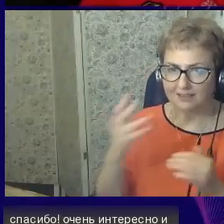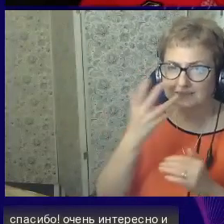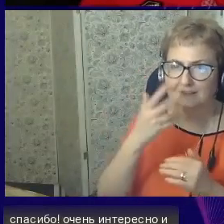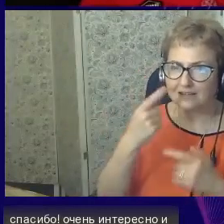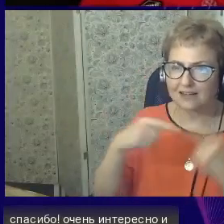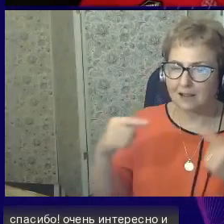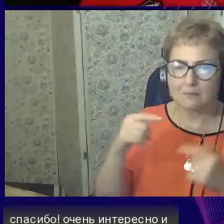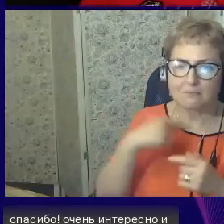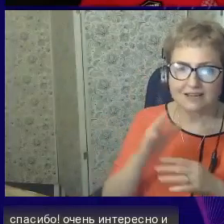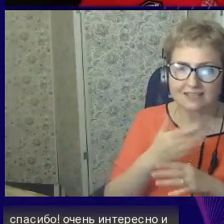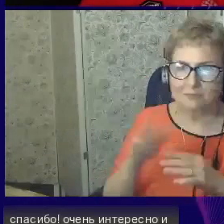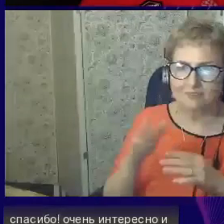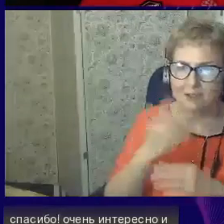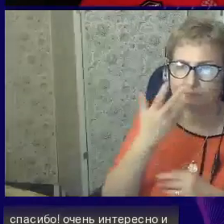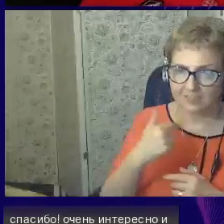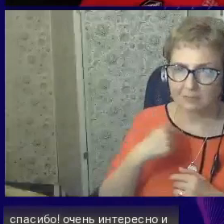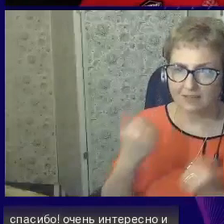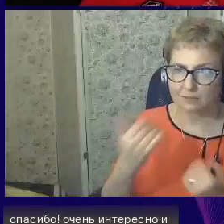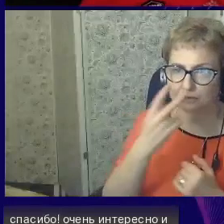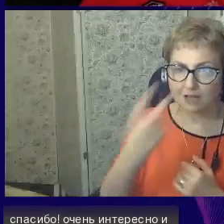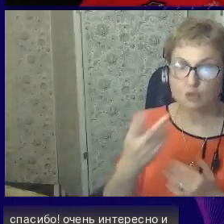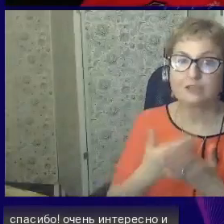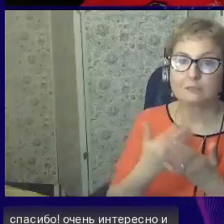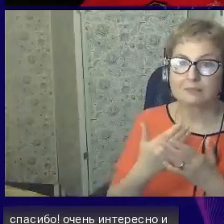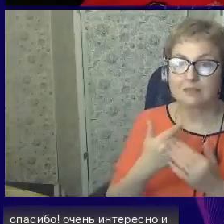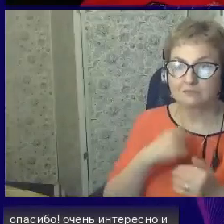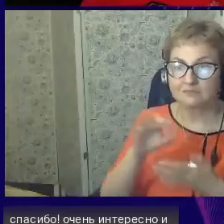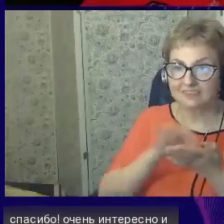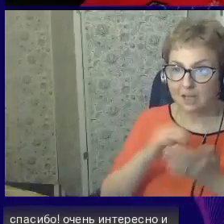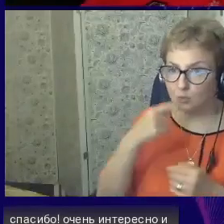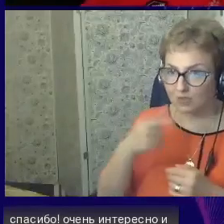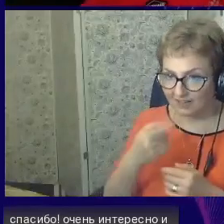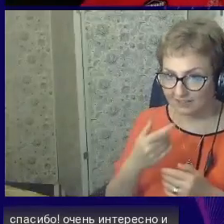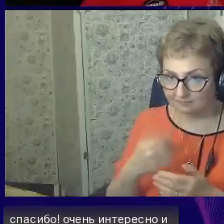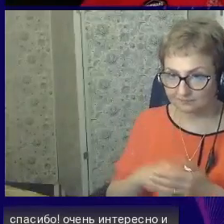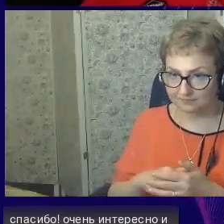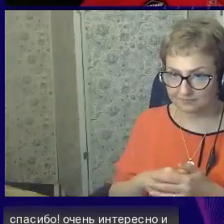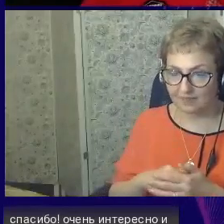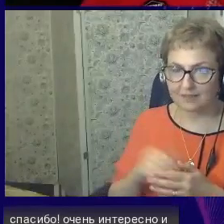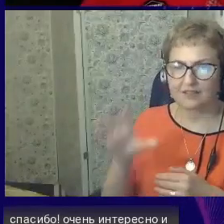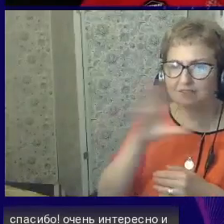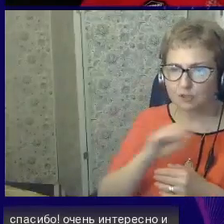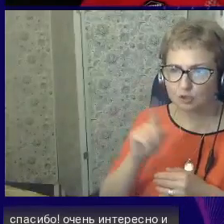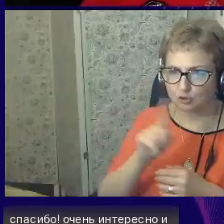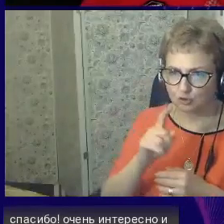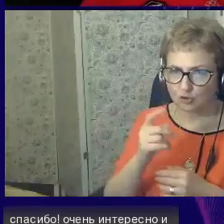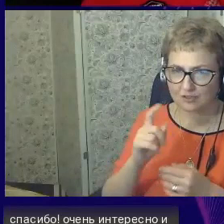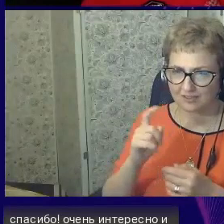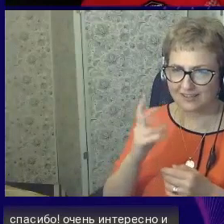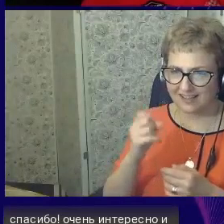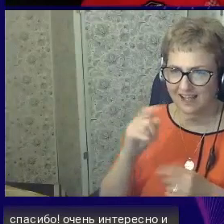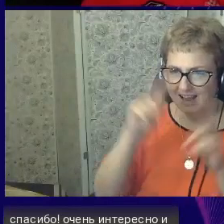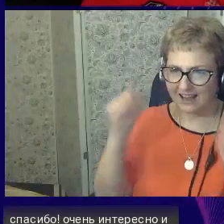цветам. Я покажу. Ну, например, мы сразу говорим, что все, что на карте